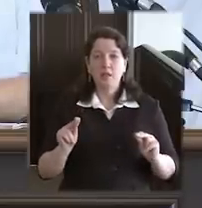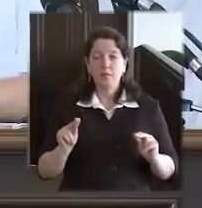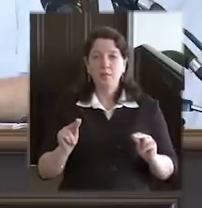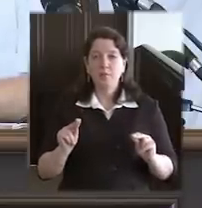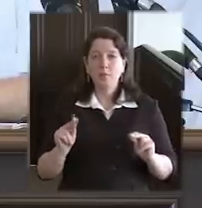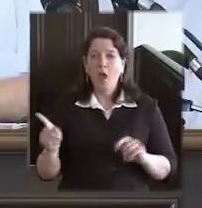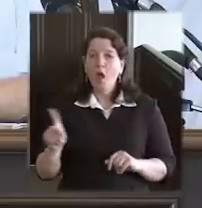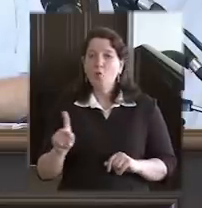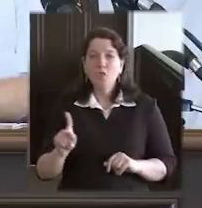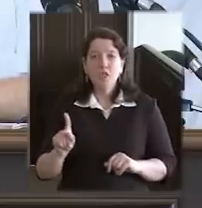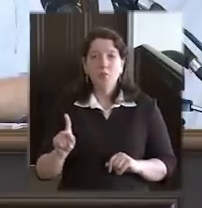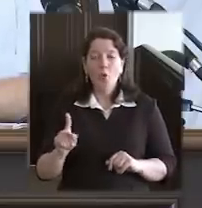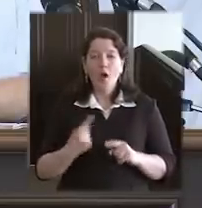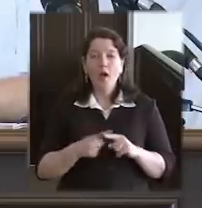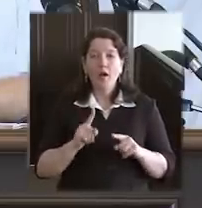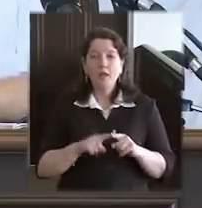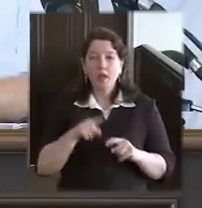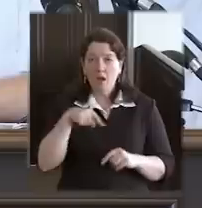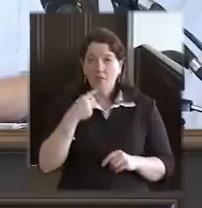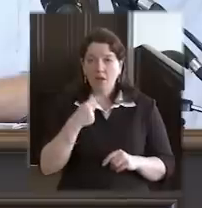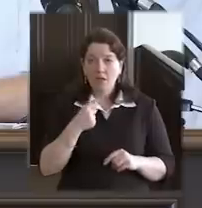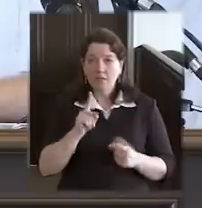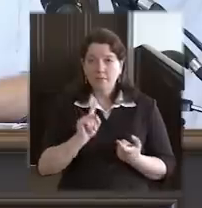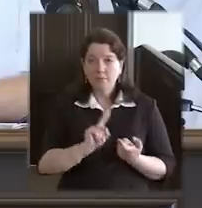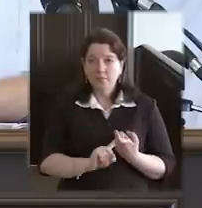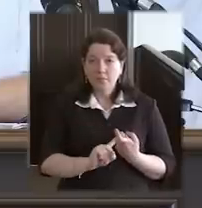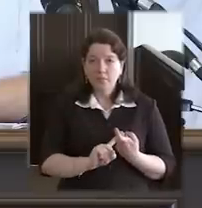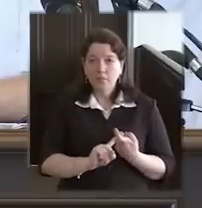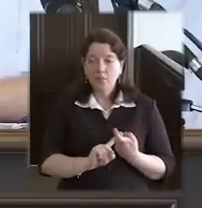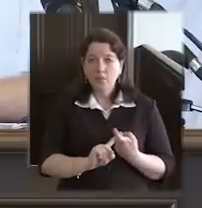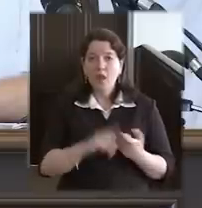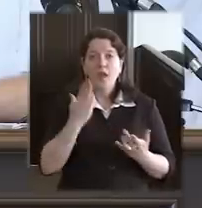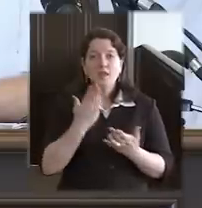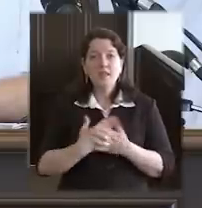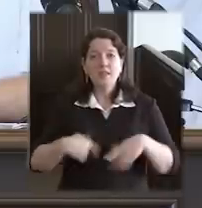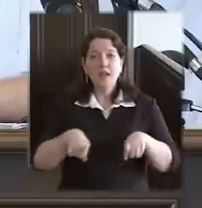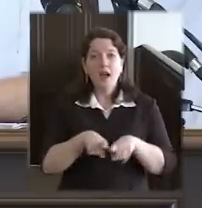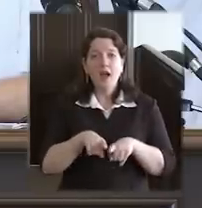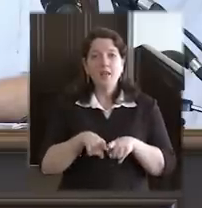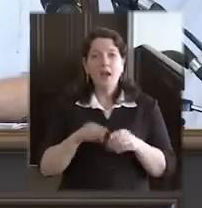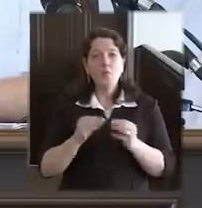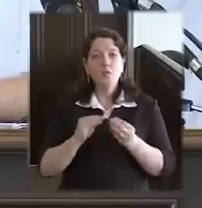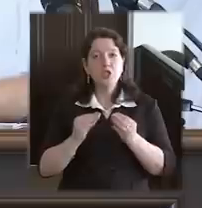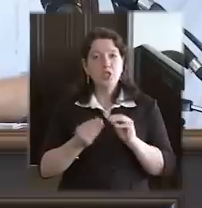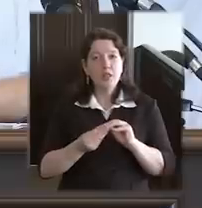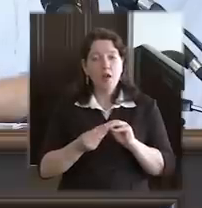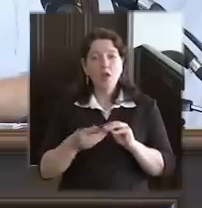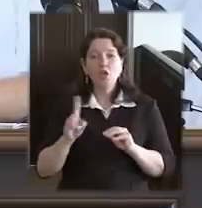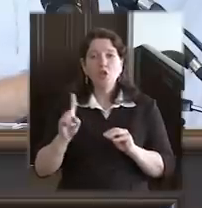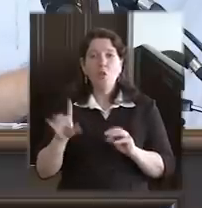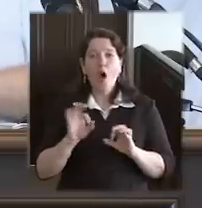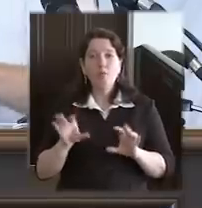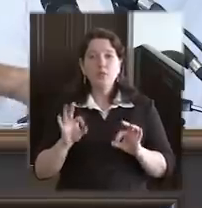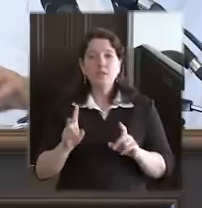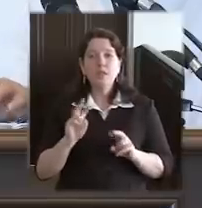истине. К чему это говорю? По очень простой причине. Чтобы